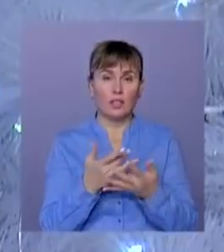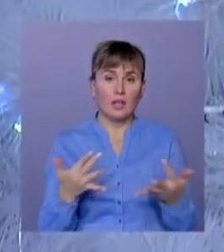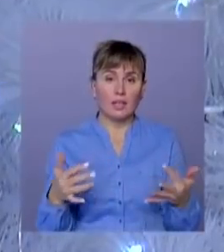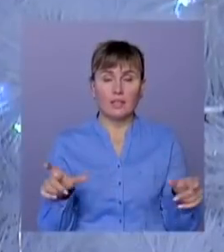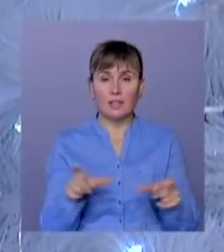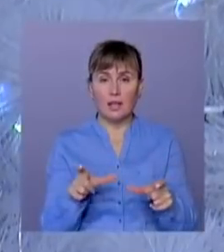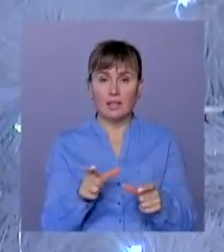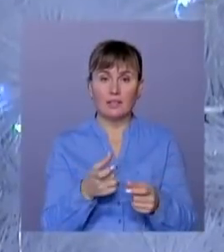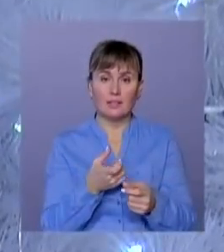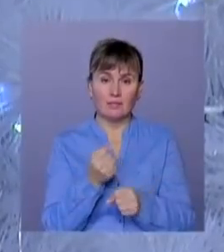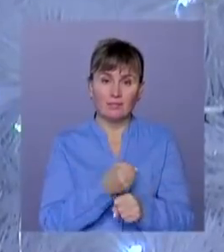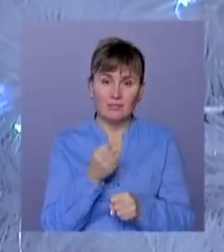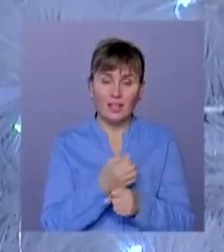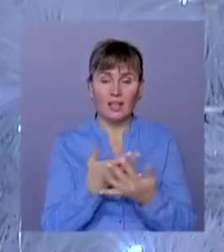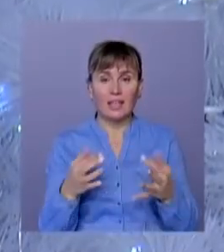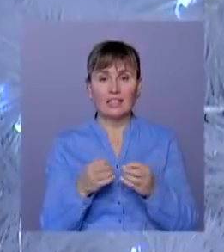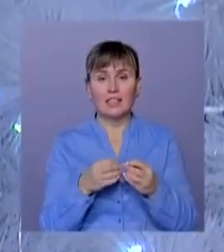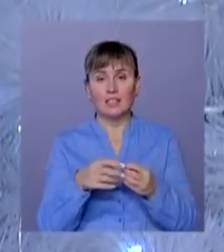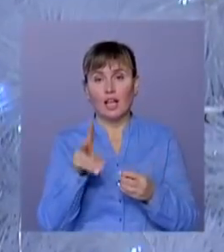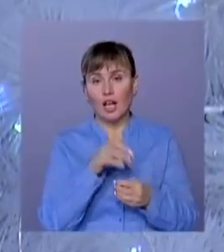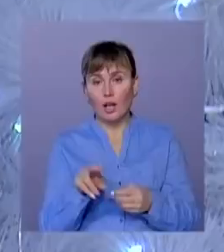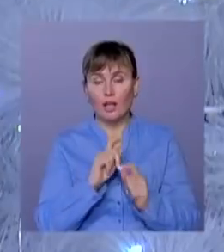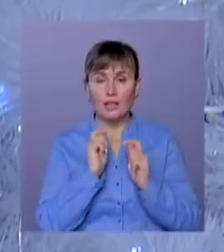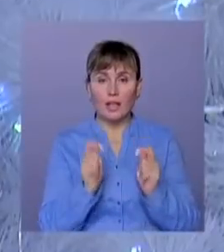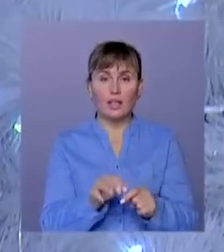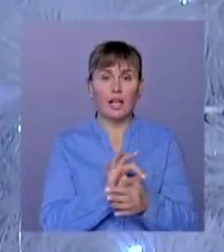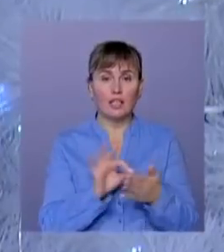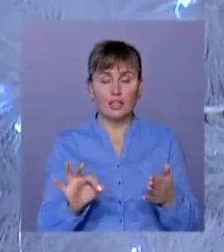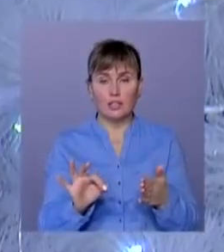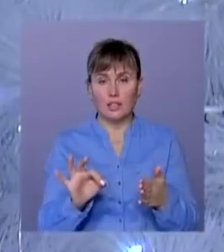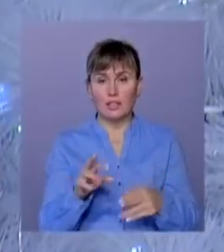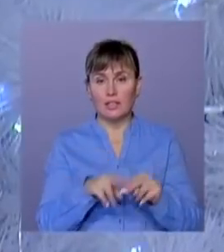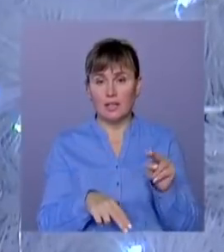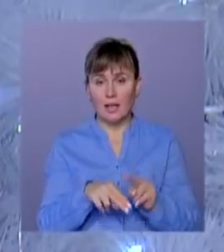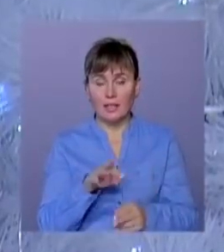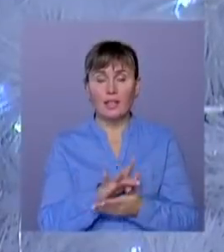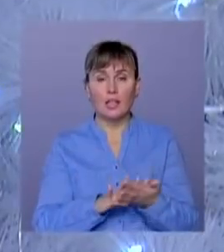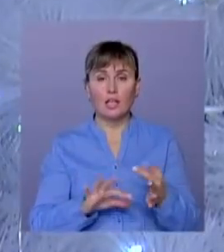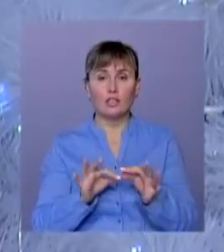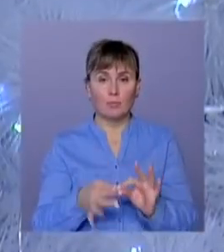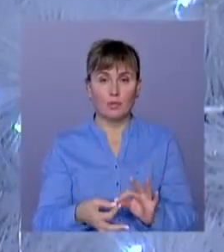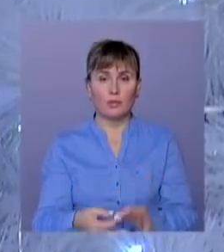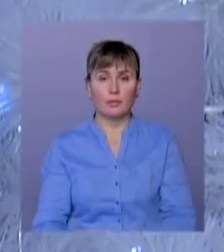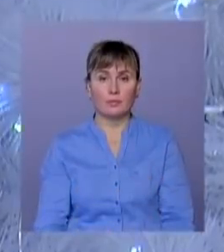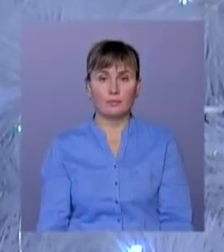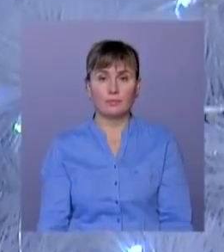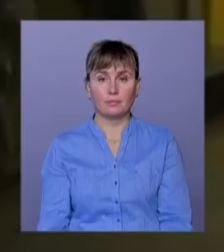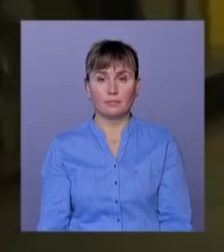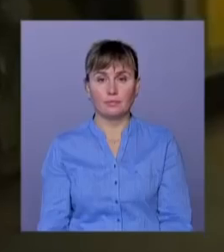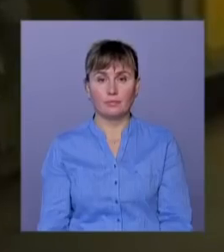ярмарки ремесленников. Всего 10 ледовых коробок дарят отличное настроение. Жанна Хабдулхабар убедилась лично.